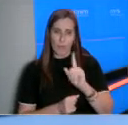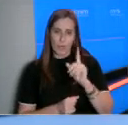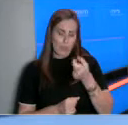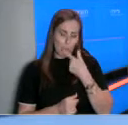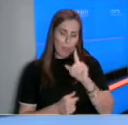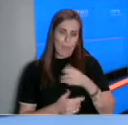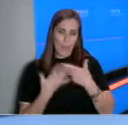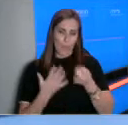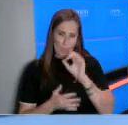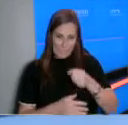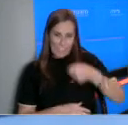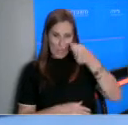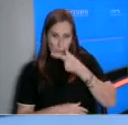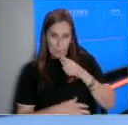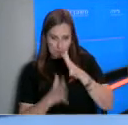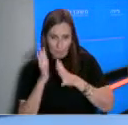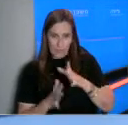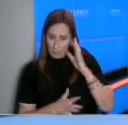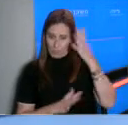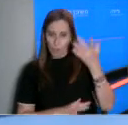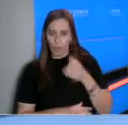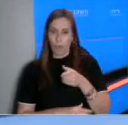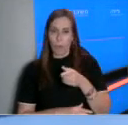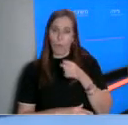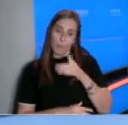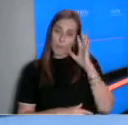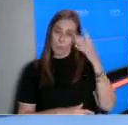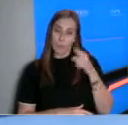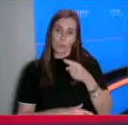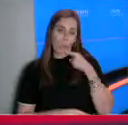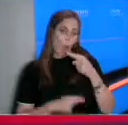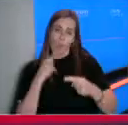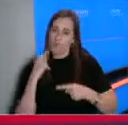תהיה תרופה ולמי לא תהיה תרופה. כן. זה מטורף. זה מטורף, זה